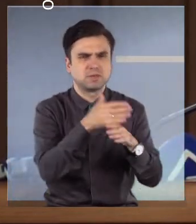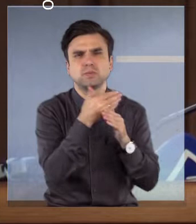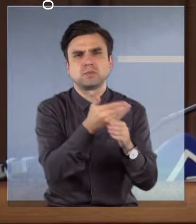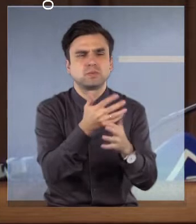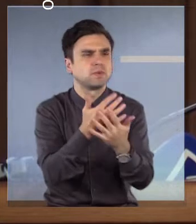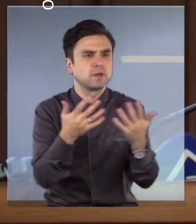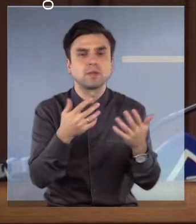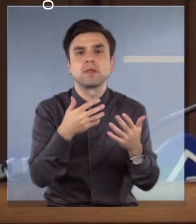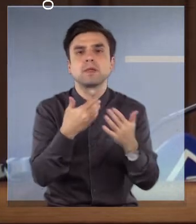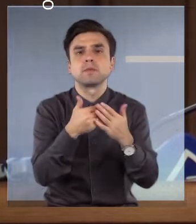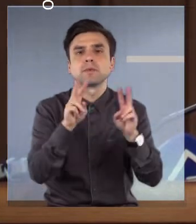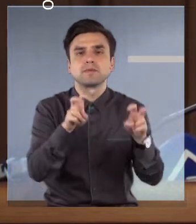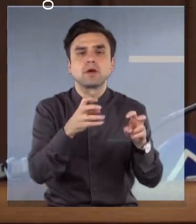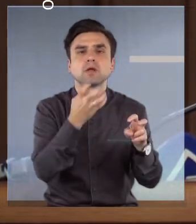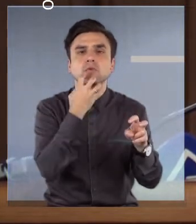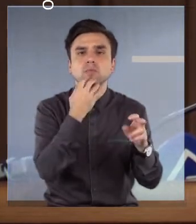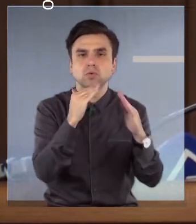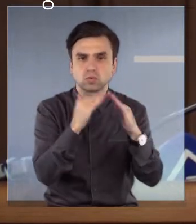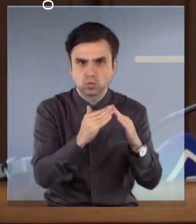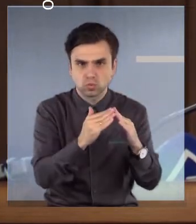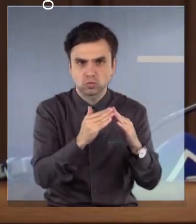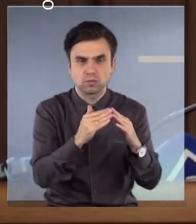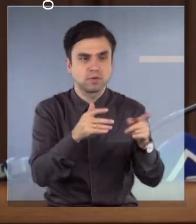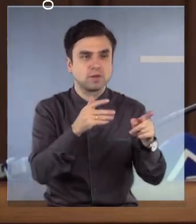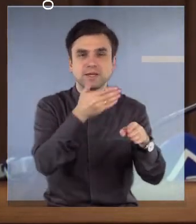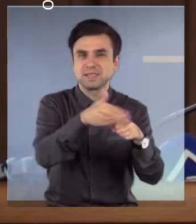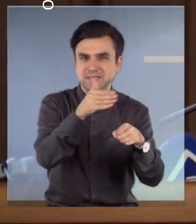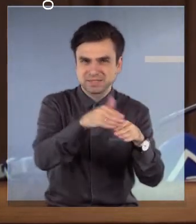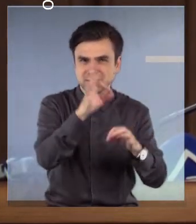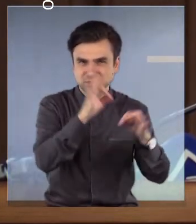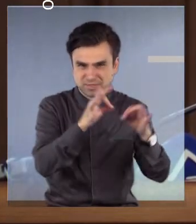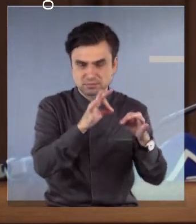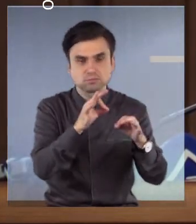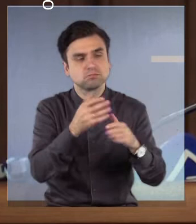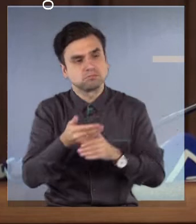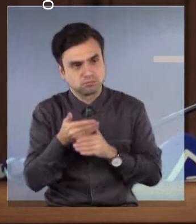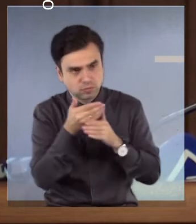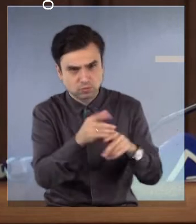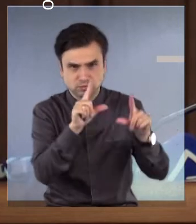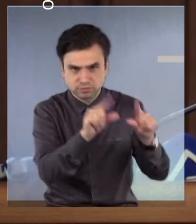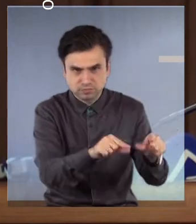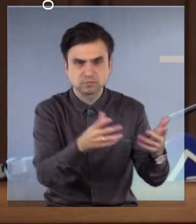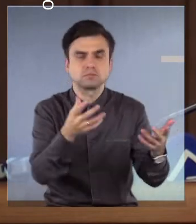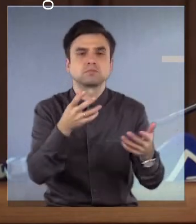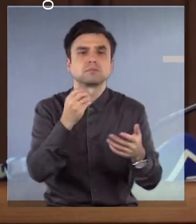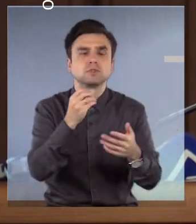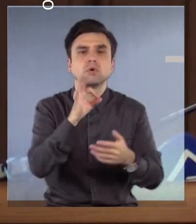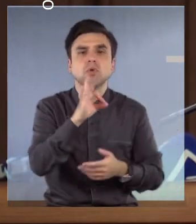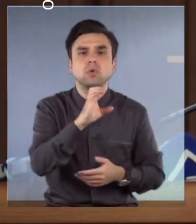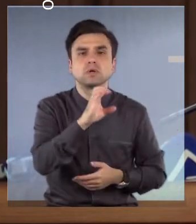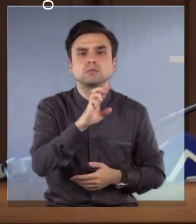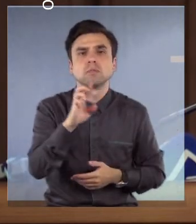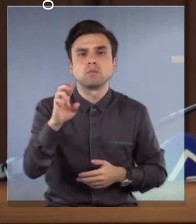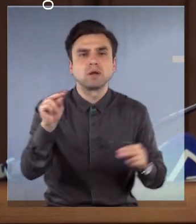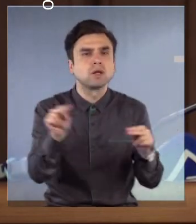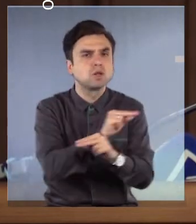відсотків по кредитам, і допомога з проведення капітального ремонту ОСББ, заміна